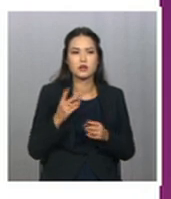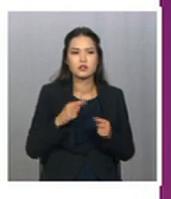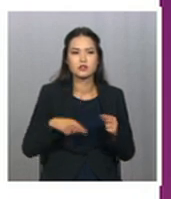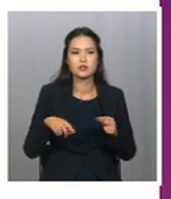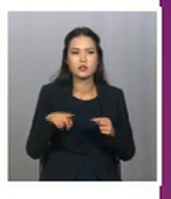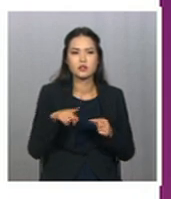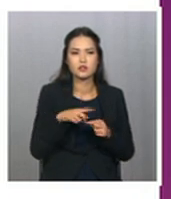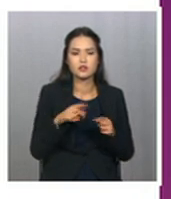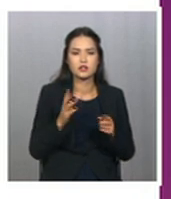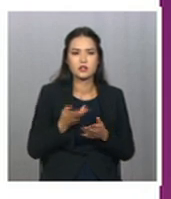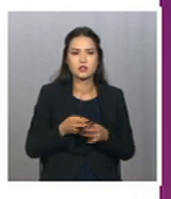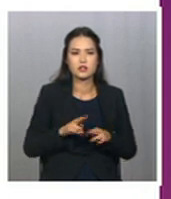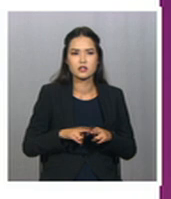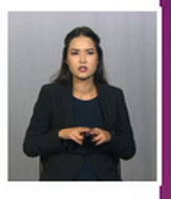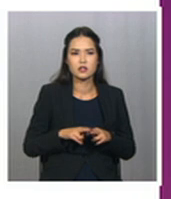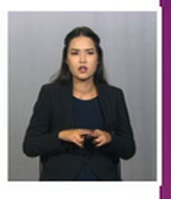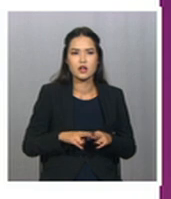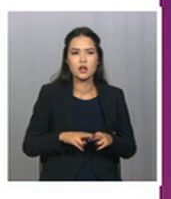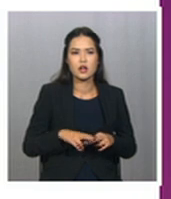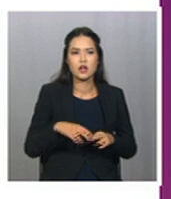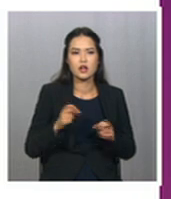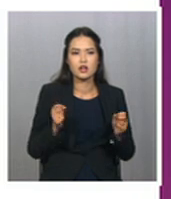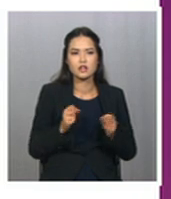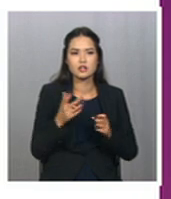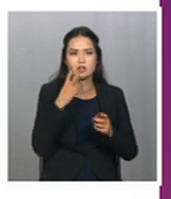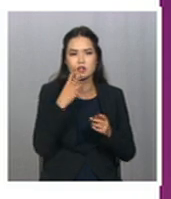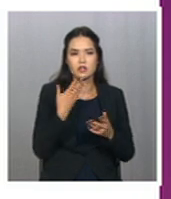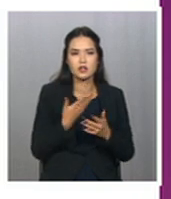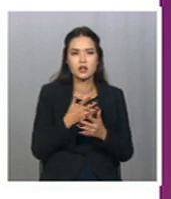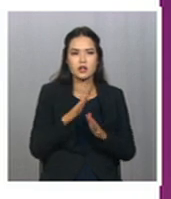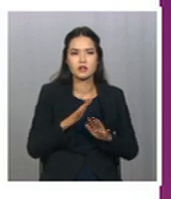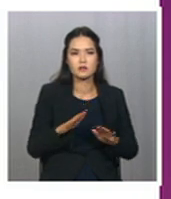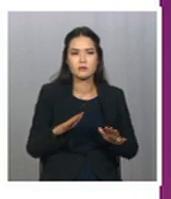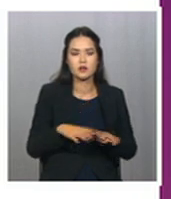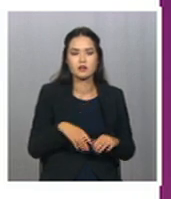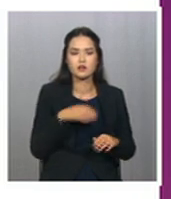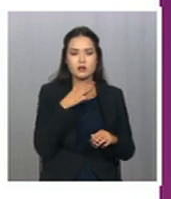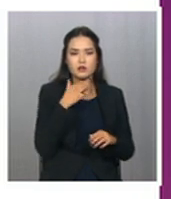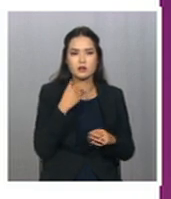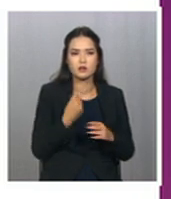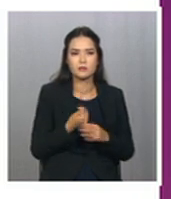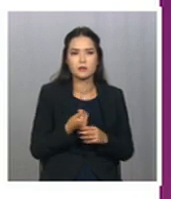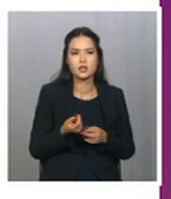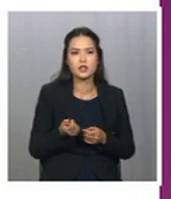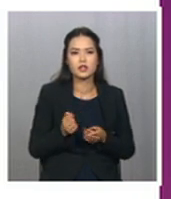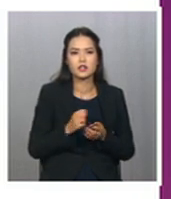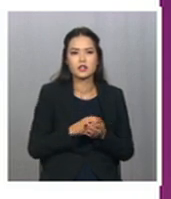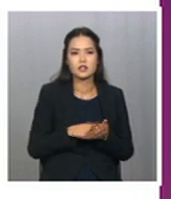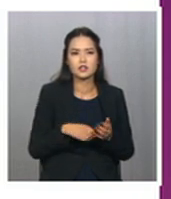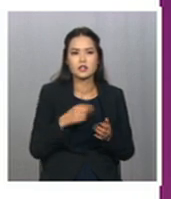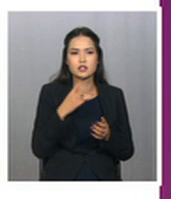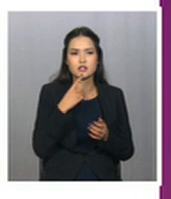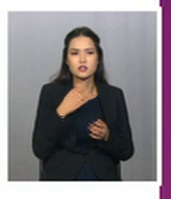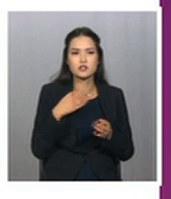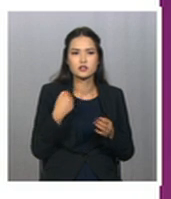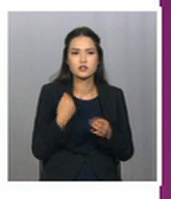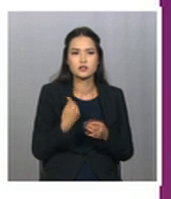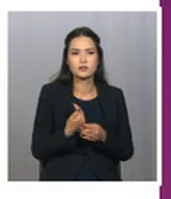өтуі, қыстың көзі қырауға қарамай, көпір салуы еріксіз көзіңе жас